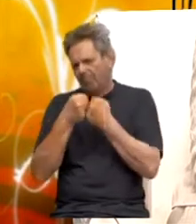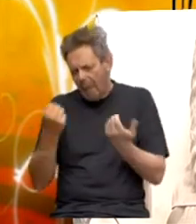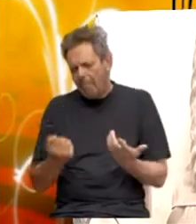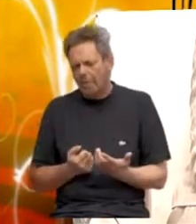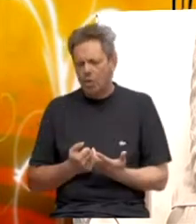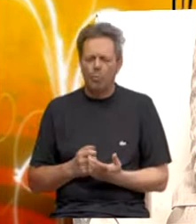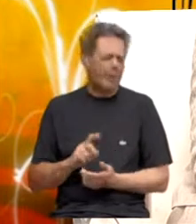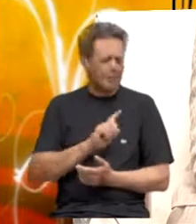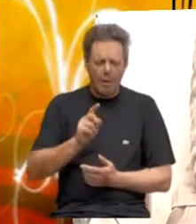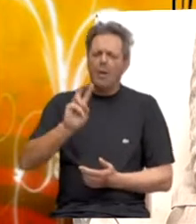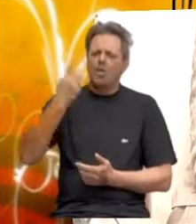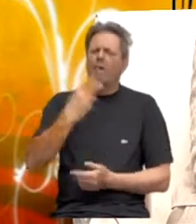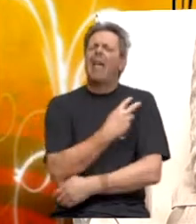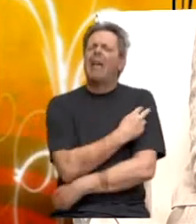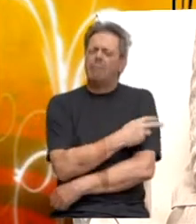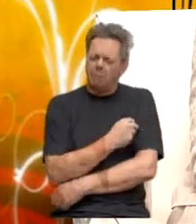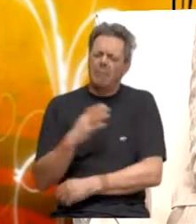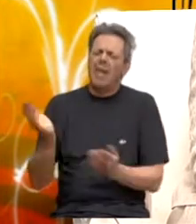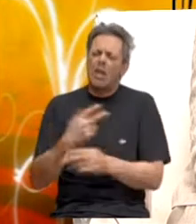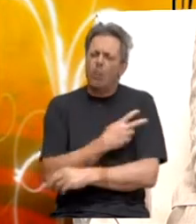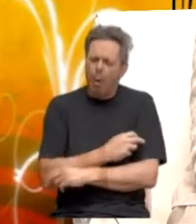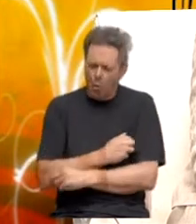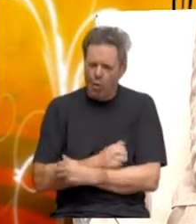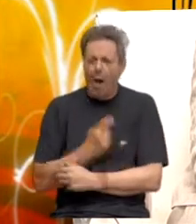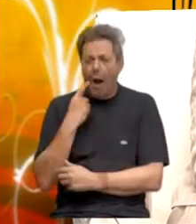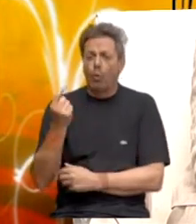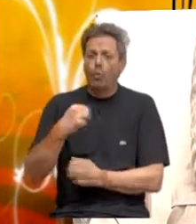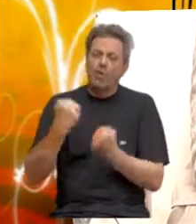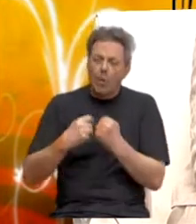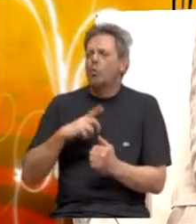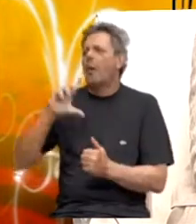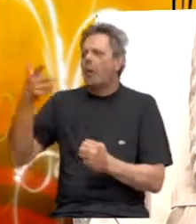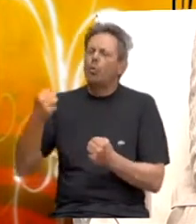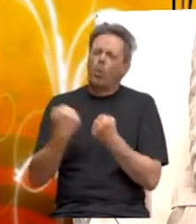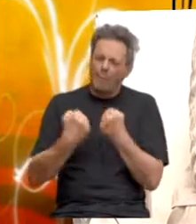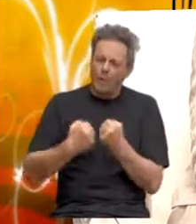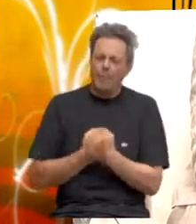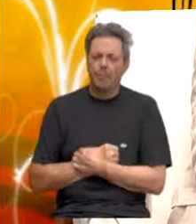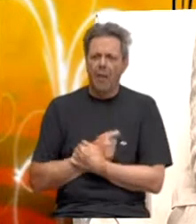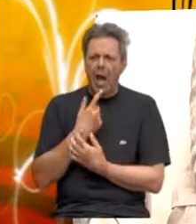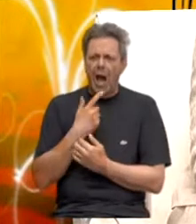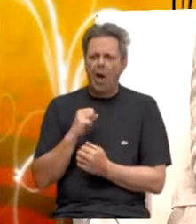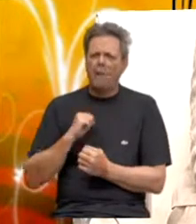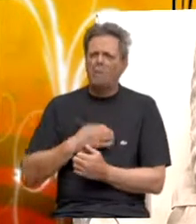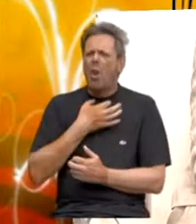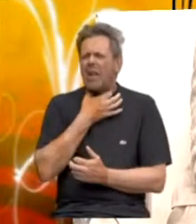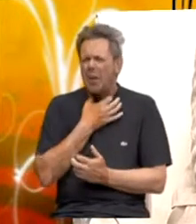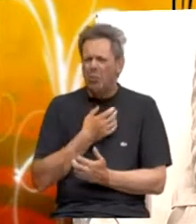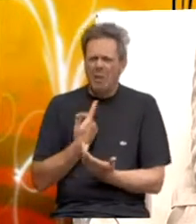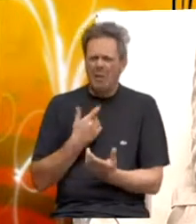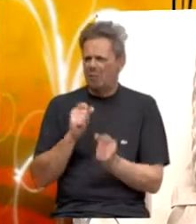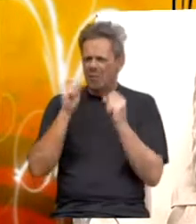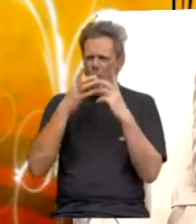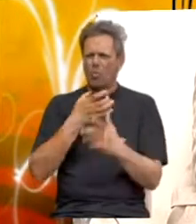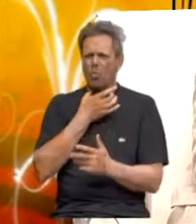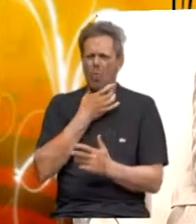ako ne stignete to, ako možete doći s autom, nek vas neko vozi. Isto tako, ako vas boli grlo, imate neku neobjašnjivu grlobolju